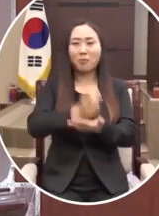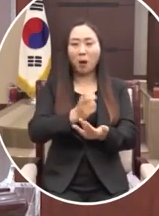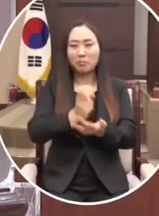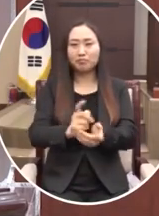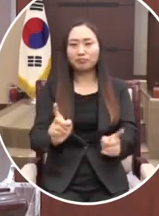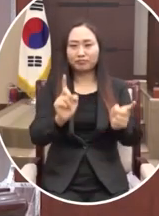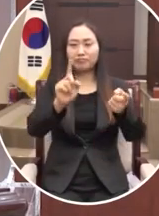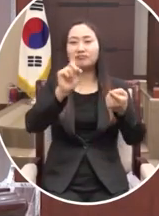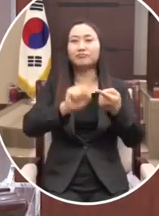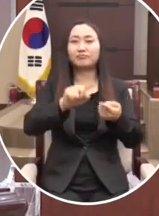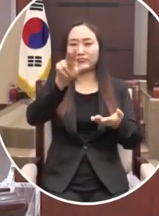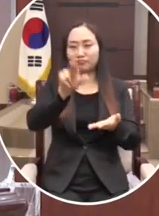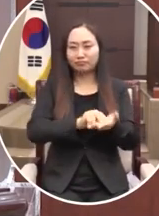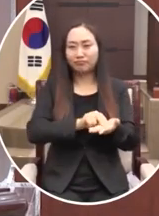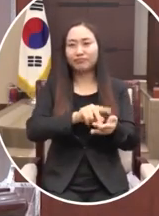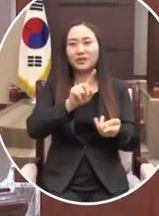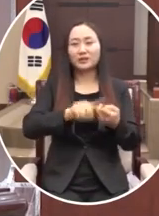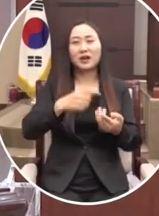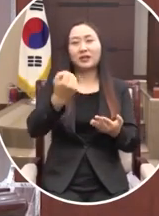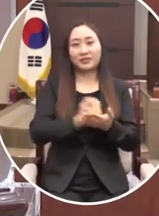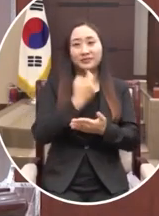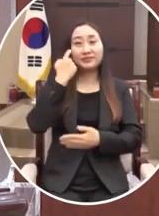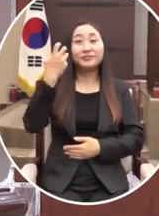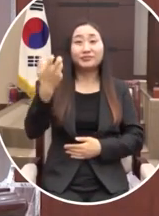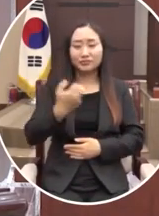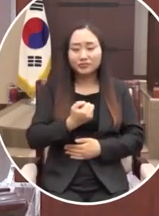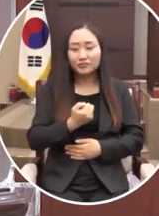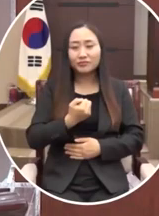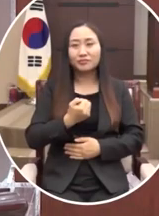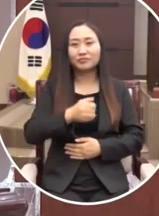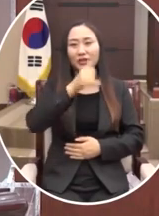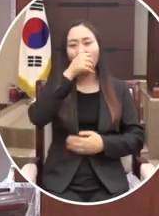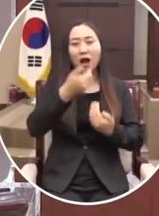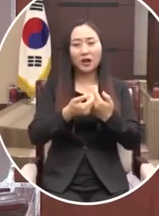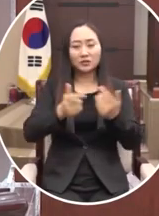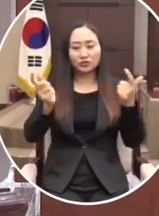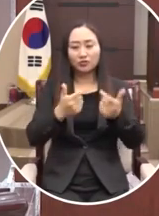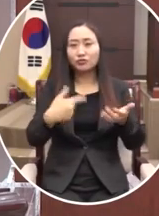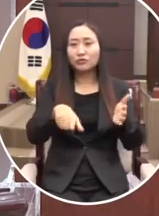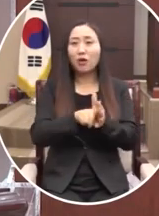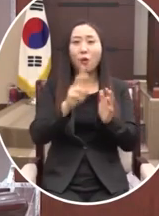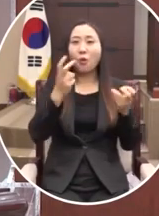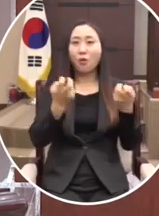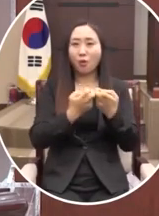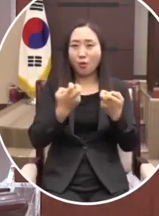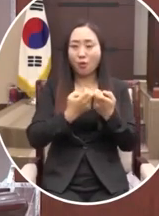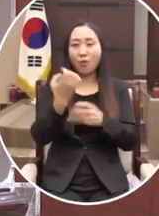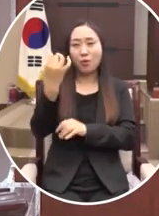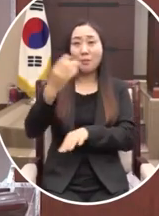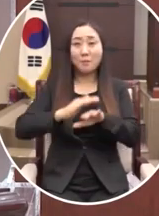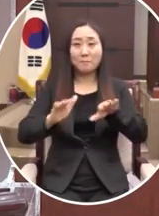다툼은 안타깝습니다. 어떻게 하면 갈등을 최소화시킬 수 있을까?